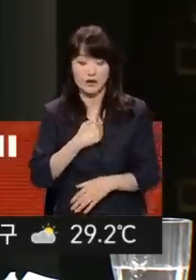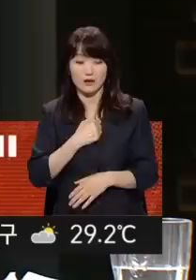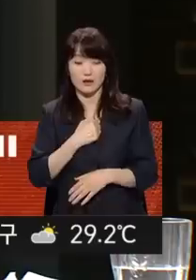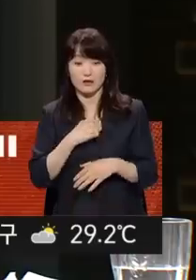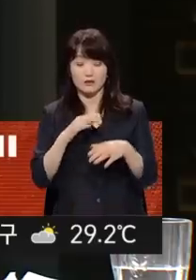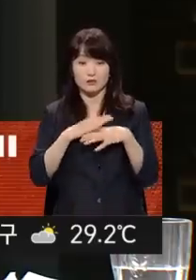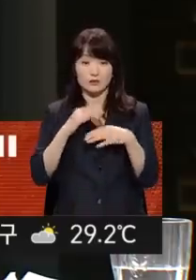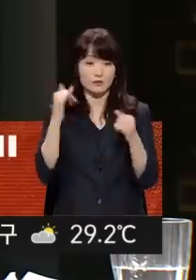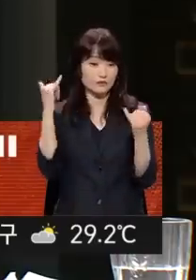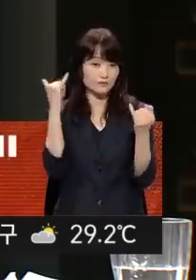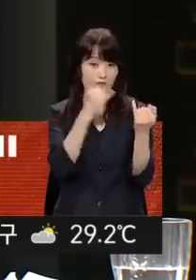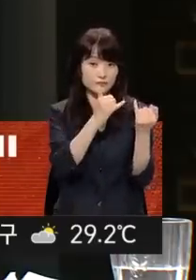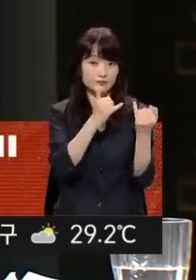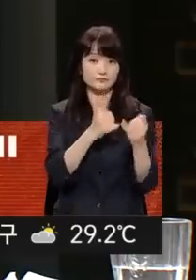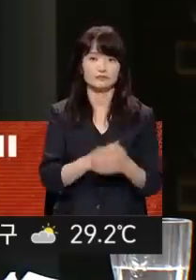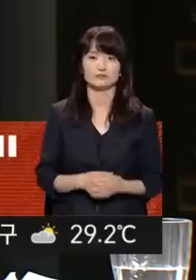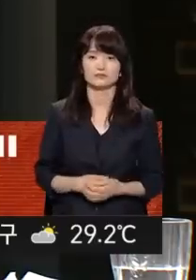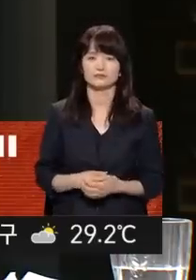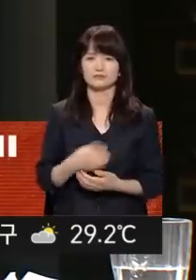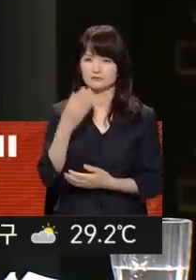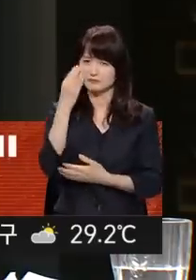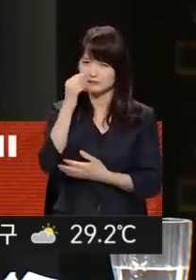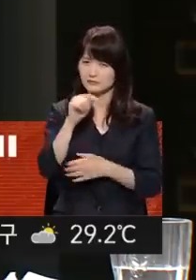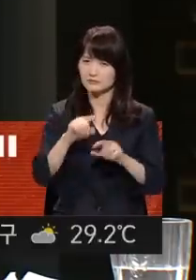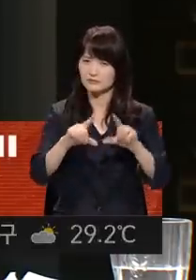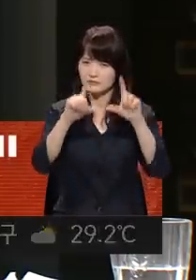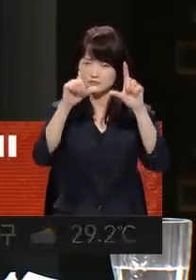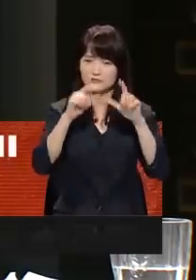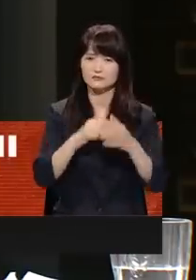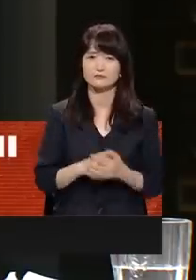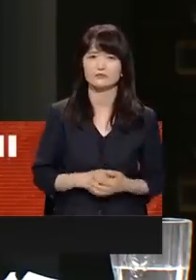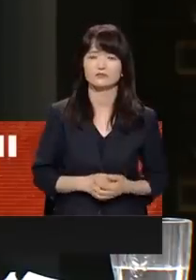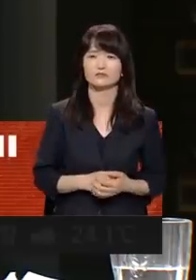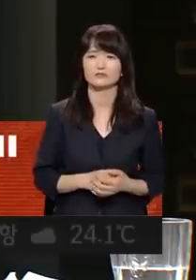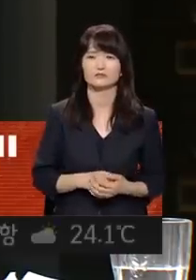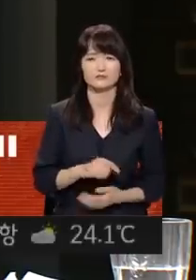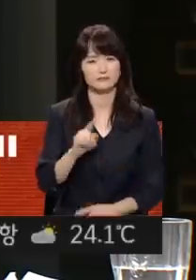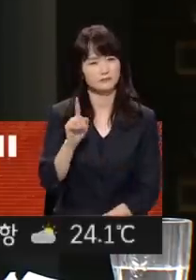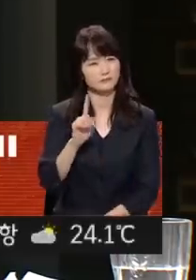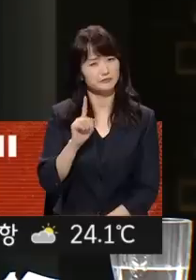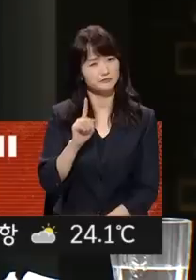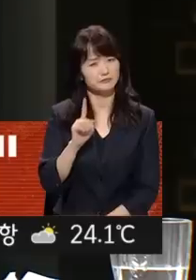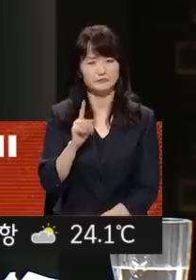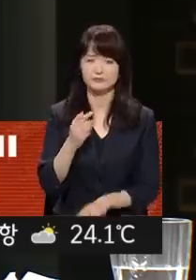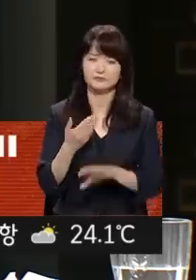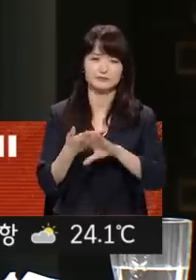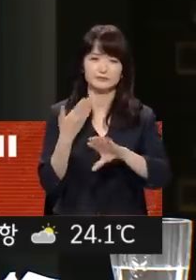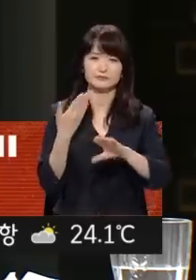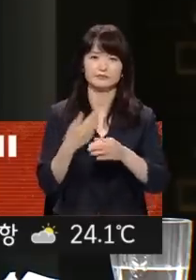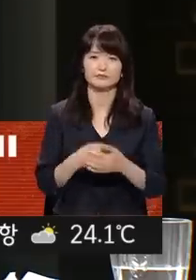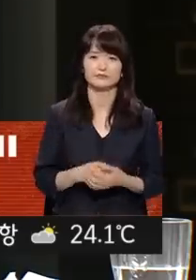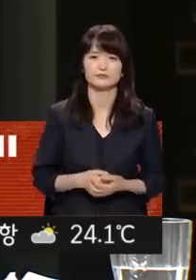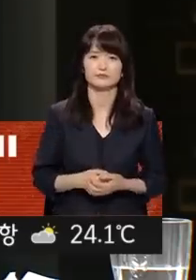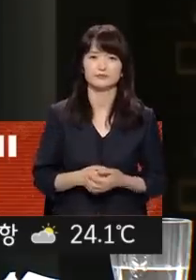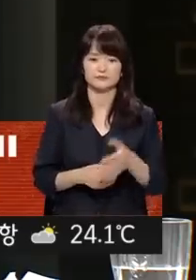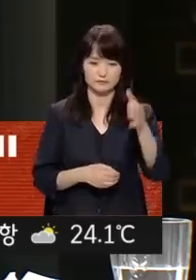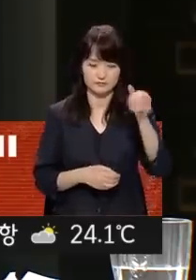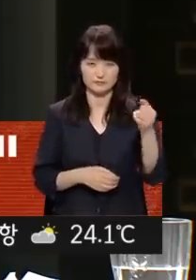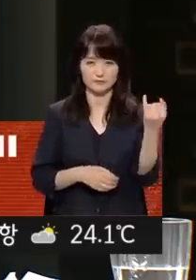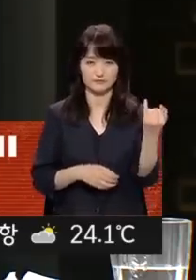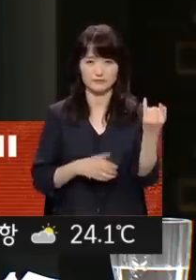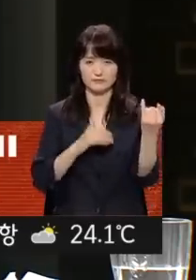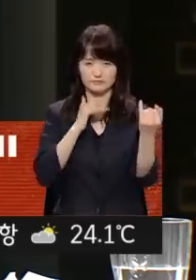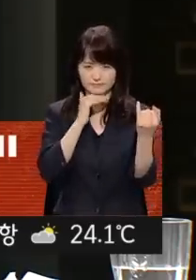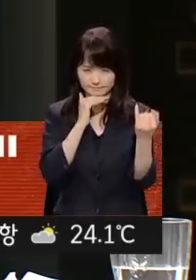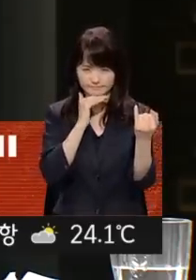거죠 자 그런데 이상하게이 날 만큼은 아 뭔가 좀 좀 달랐다는 겁니다 그럼에도 점주는